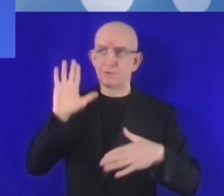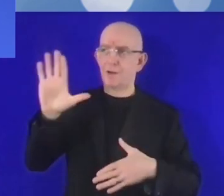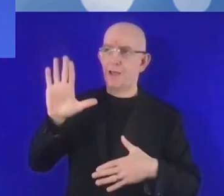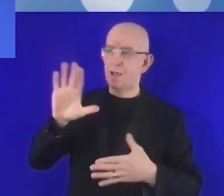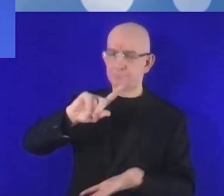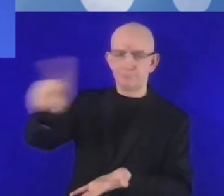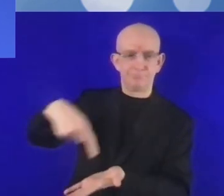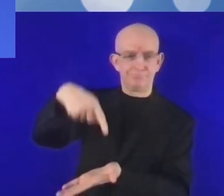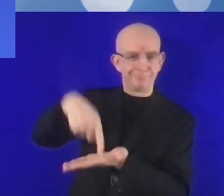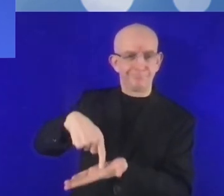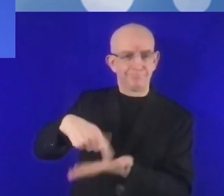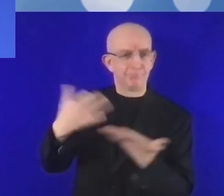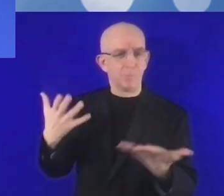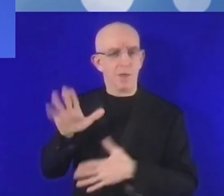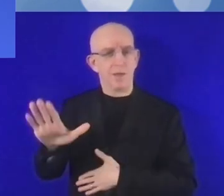тысяч человек,